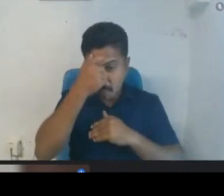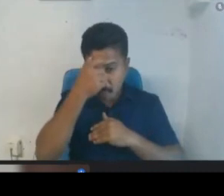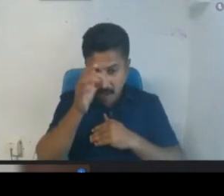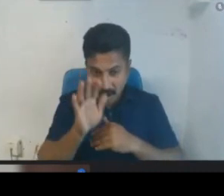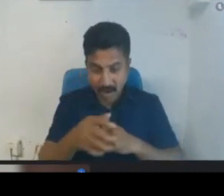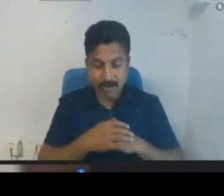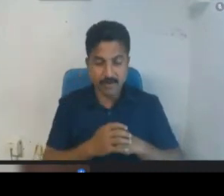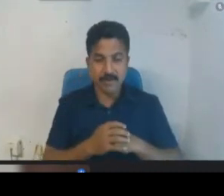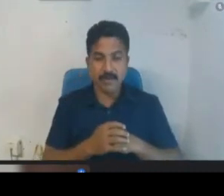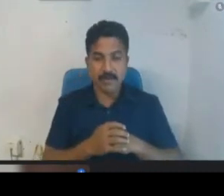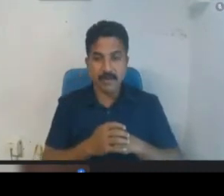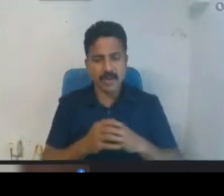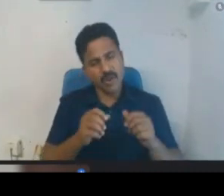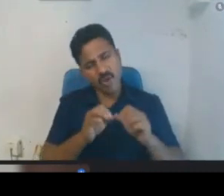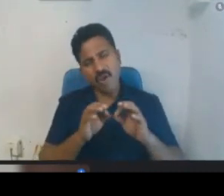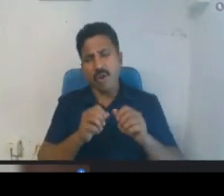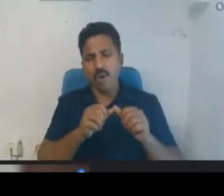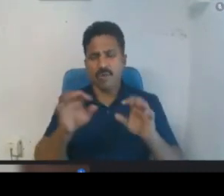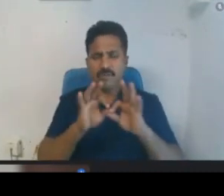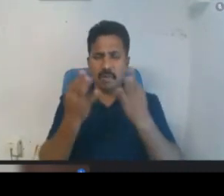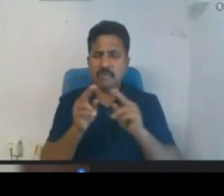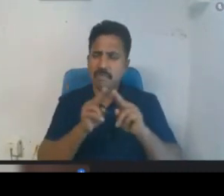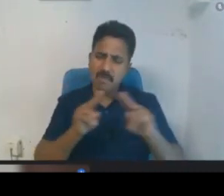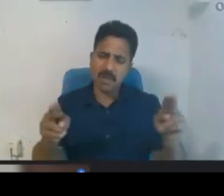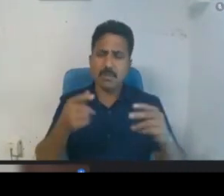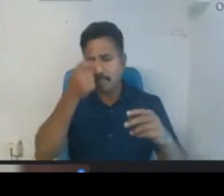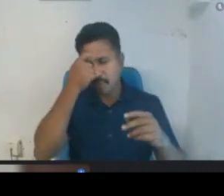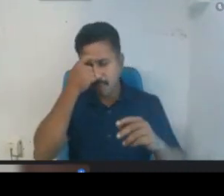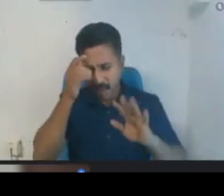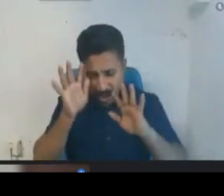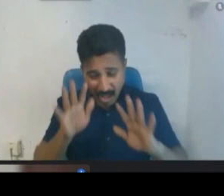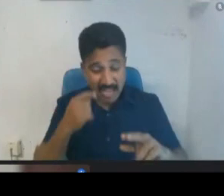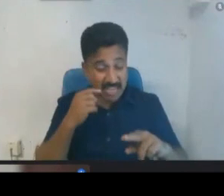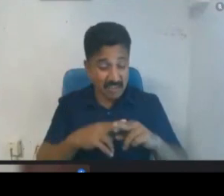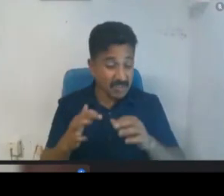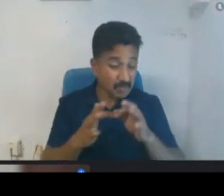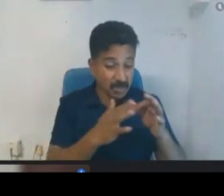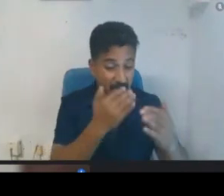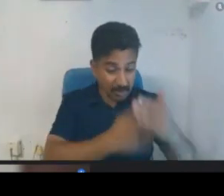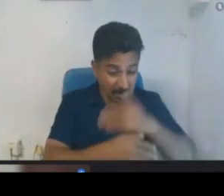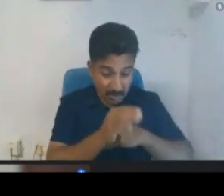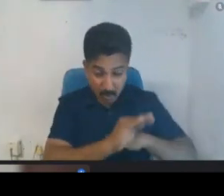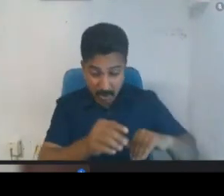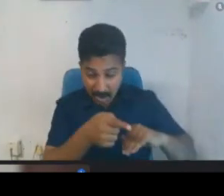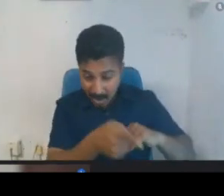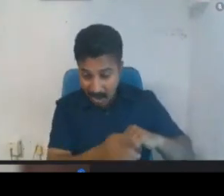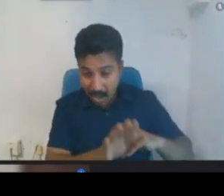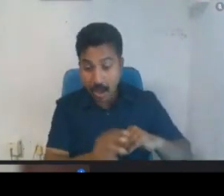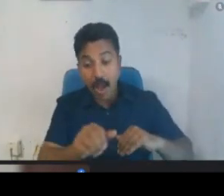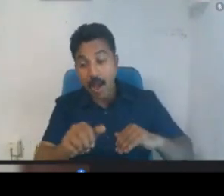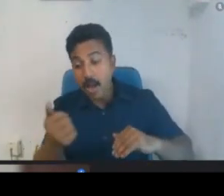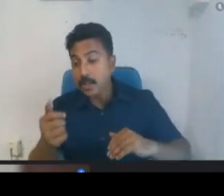നിങ്ങൾക്ക് കുടുംബത്തിലെ ഈ കുഞ്ഞിനെ, ഇപ്പം എല്ലാ കുടുംബത്തിലും പ്രശ്നങ്ങളുണ്ട്, അപ്പം നമുക്ക് ഇത്തരത്തിലുള്ള ഒരു പരിചരണ വേണ്ട കുട്ടിയും കൂടെ വന്നു കഴിഞ്ഞാൽ നമുക്ക് മറ്റു